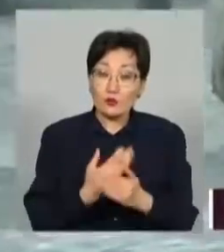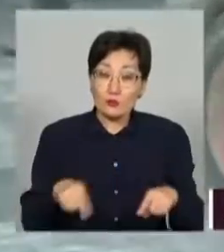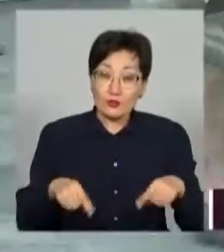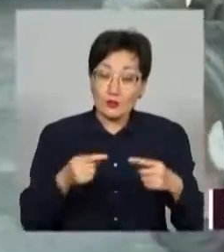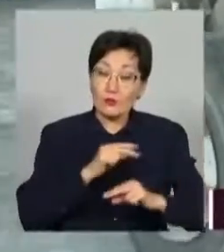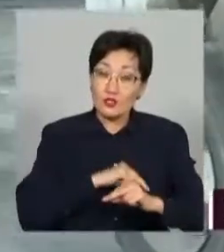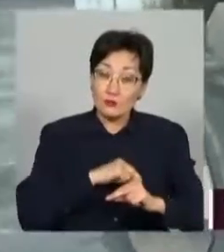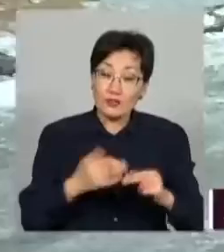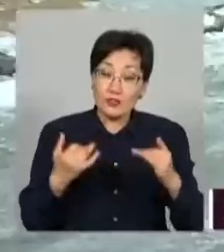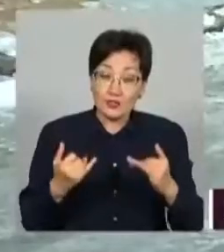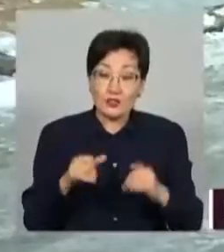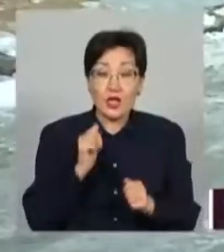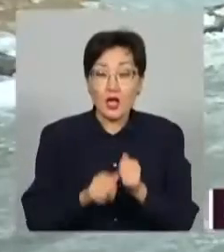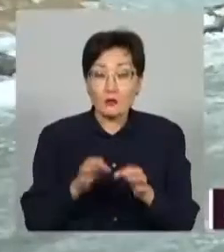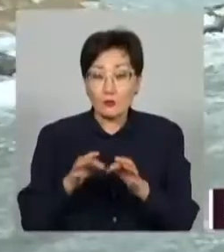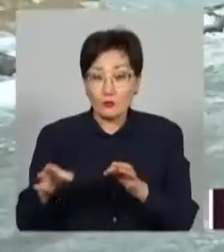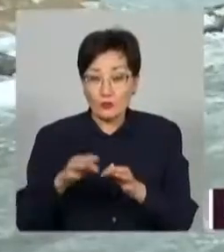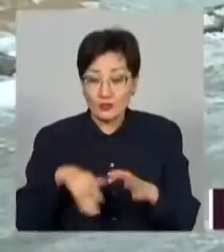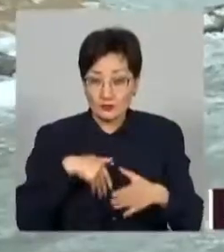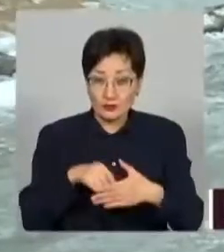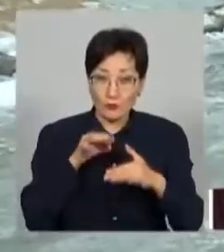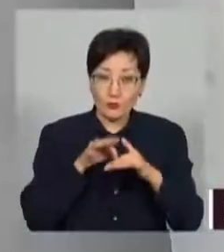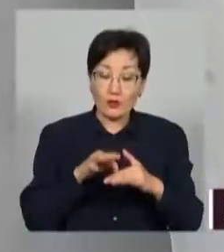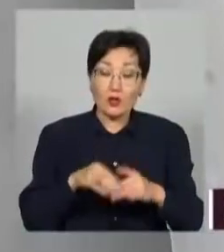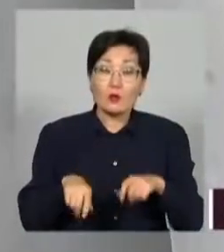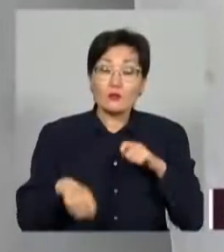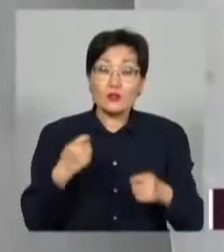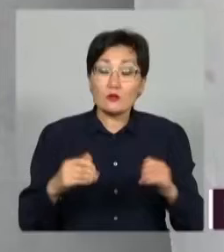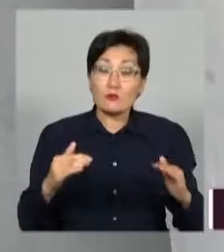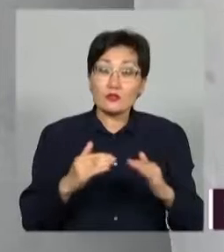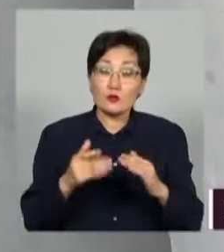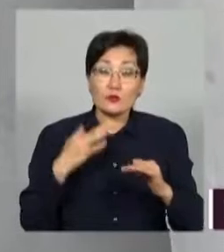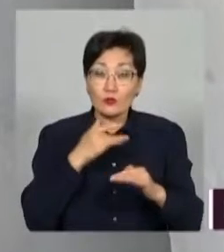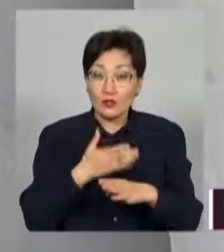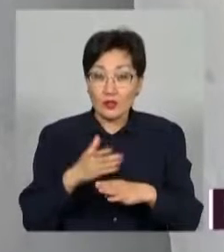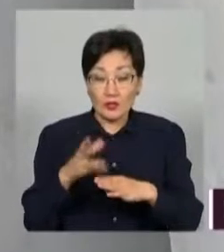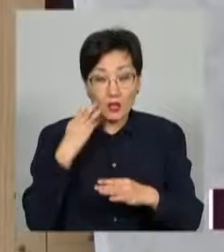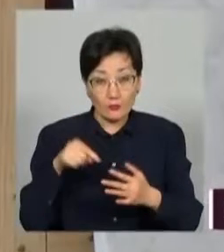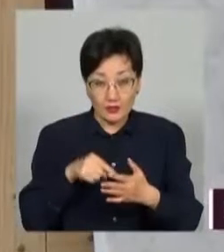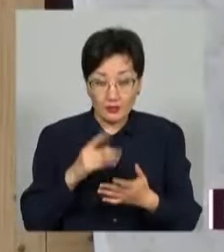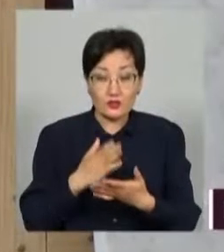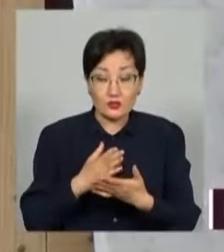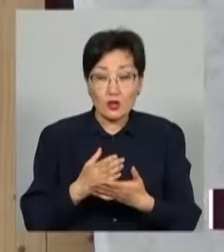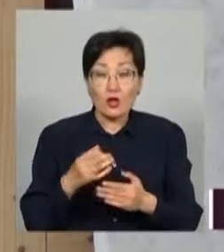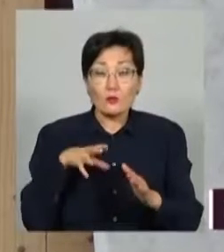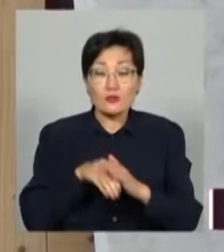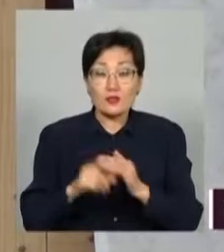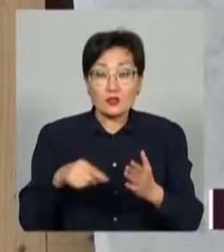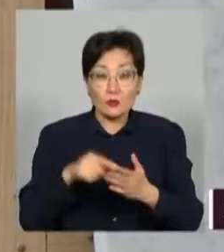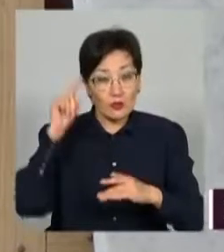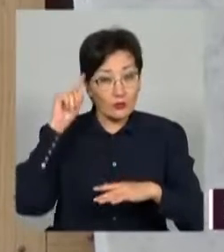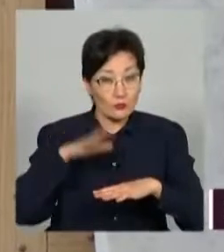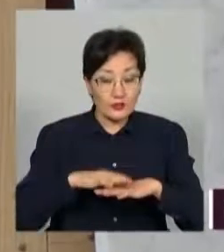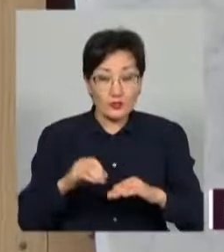келтіру жұмыстары қазір әр өңірде қарқынды жүргізілуде. Нұқсан келтірілген нысандардың басым бөлігі Алматыда орналасқан. Соның бірі қалалық әкімдік